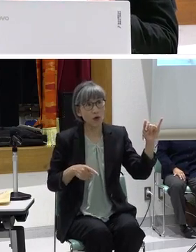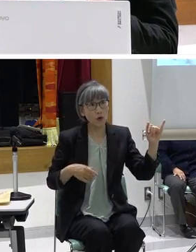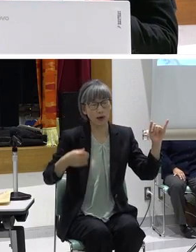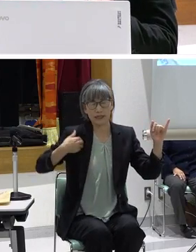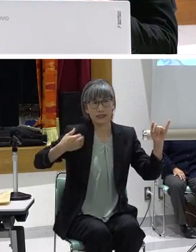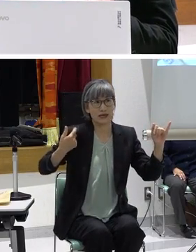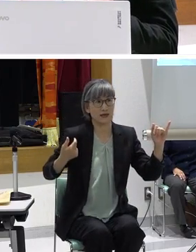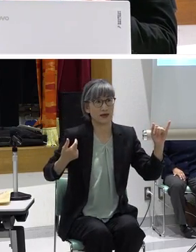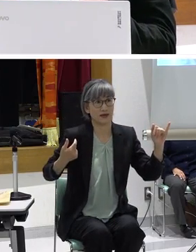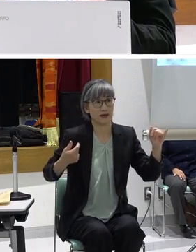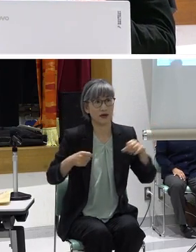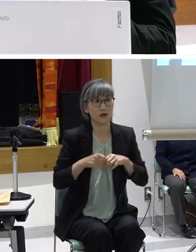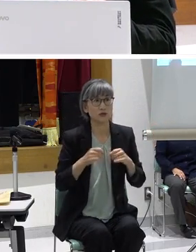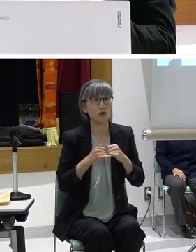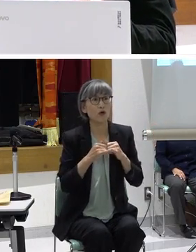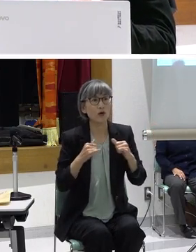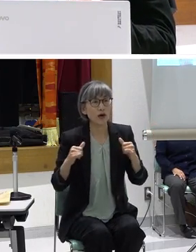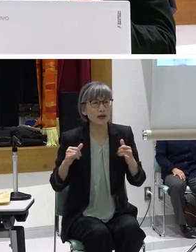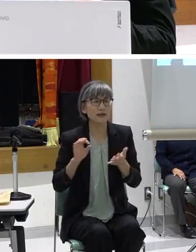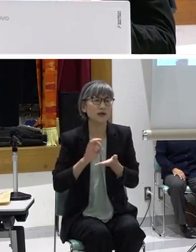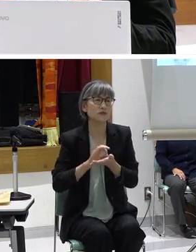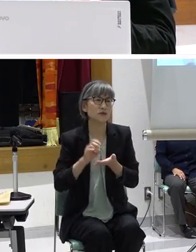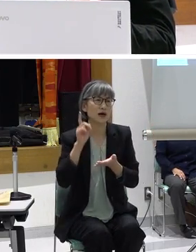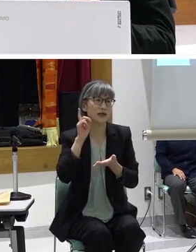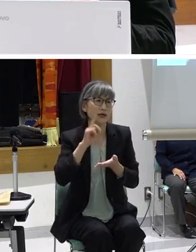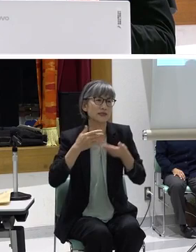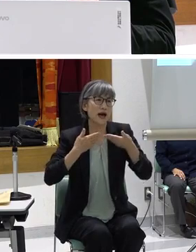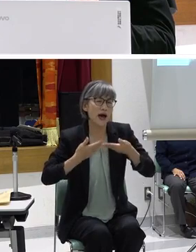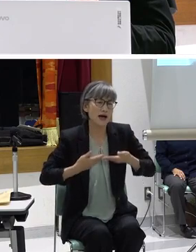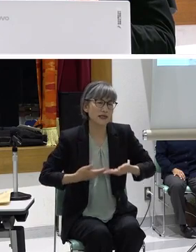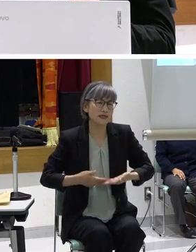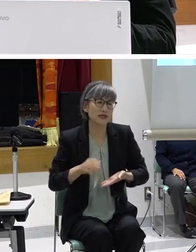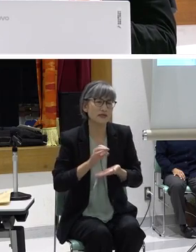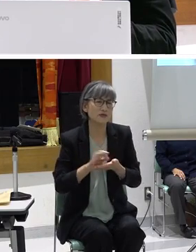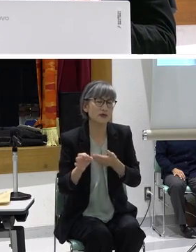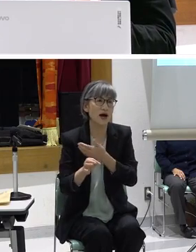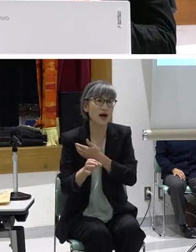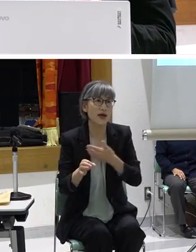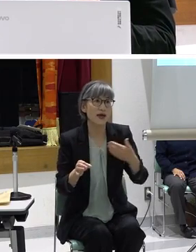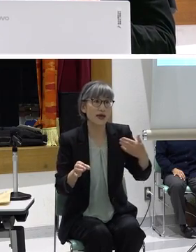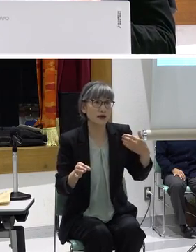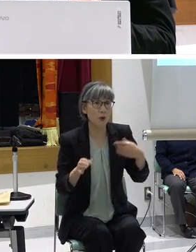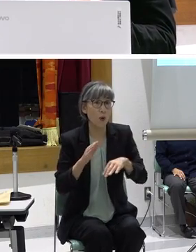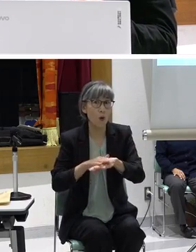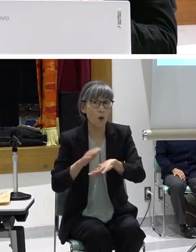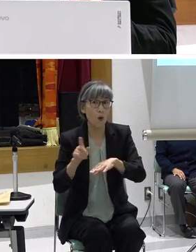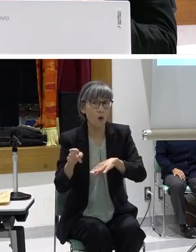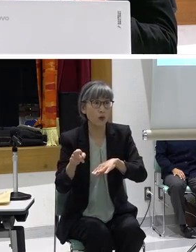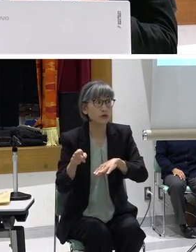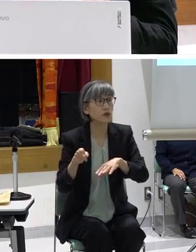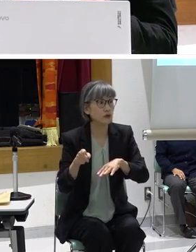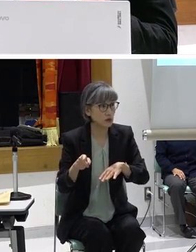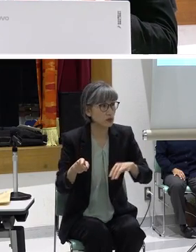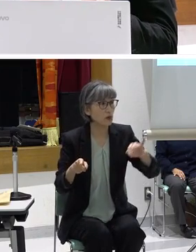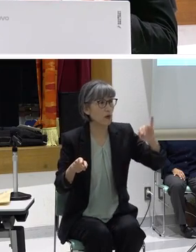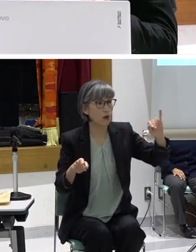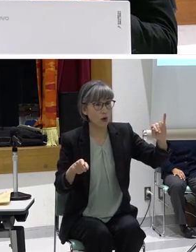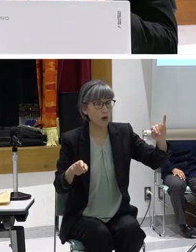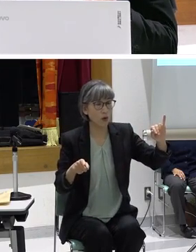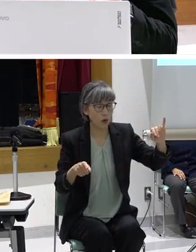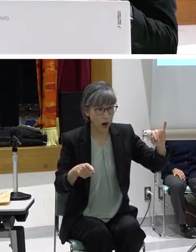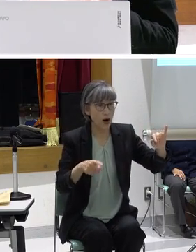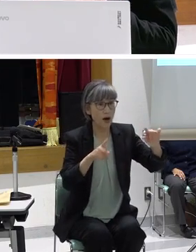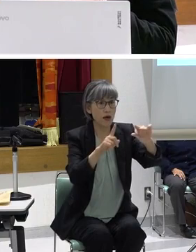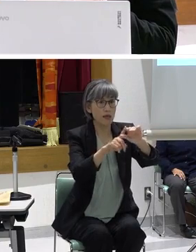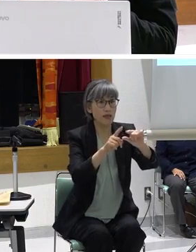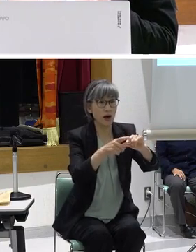が使いやすい、あるいは安全に使えるっていうことで提案したものが、その彼女にとったら中でわざわざボタンを押すなんて